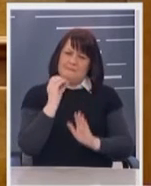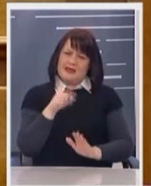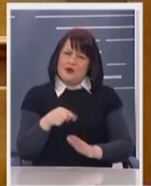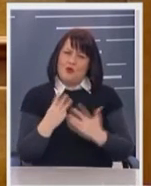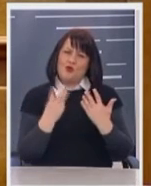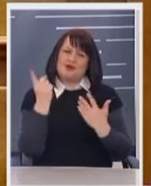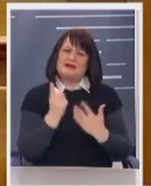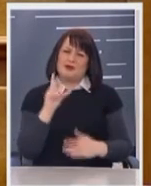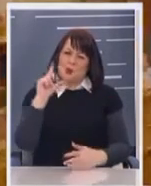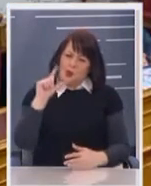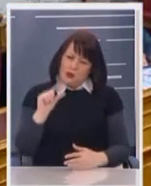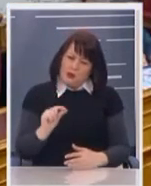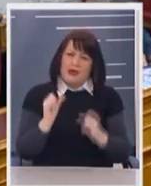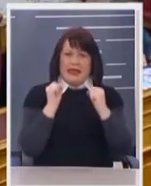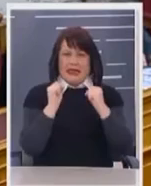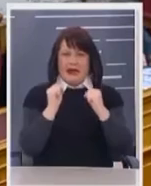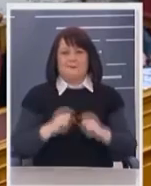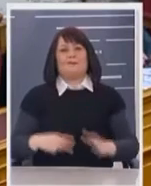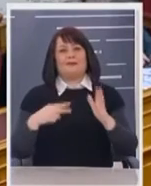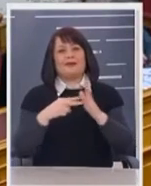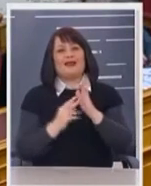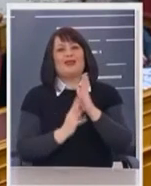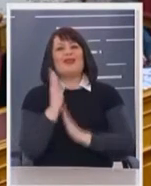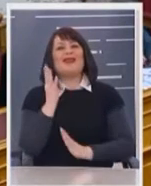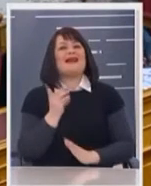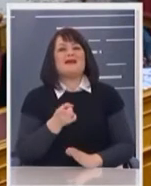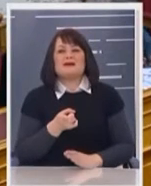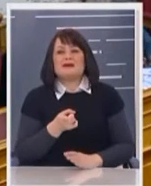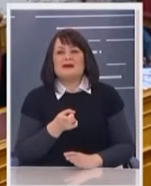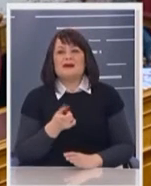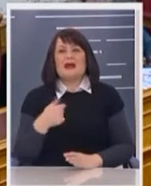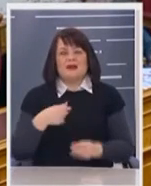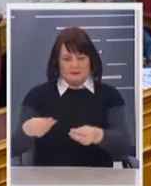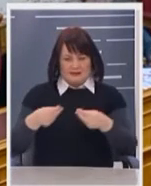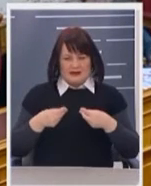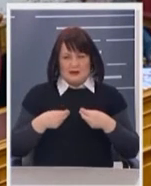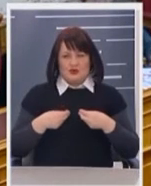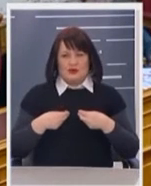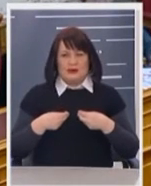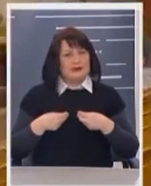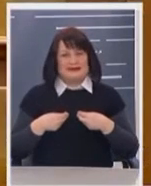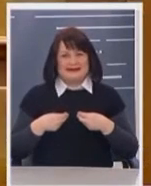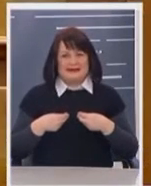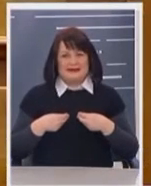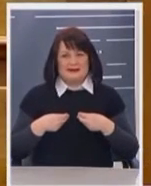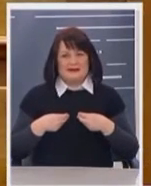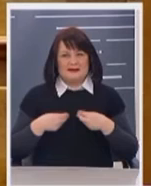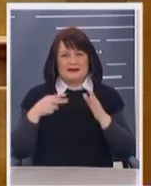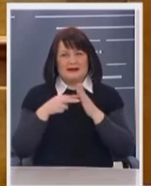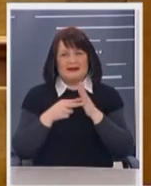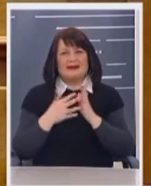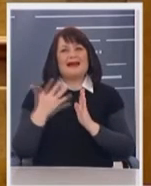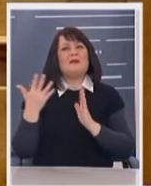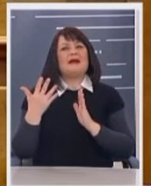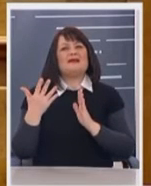0,8. Το 2014, εμείς παραλάβαμε, στις αρχές του